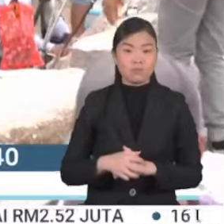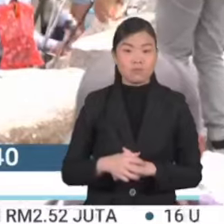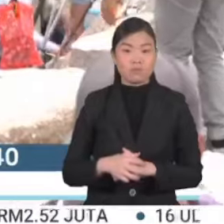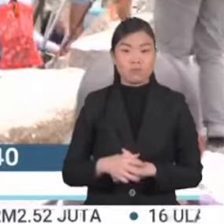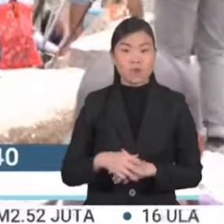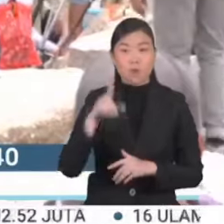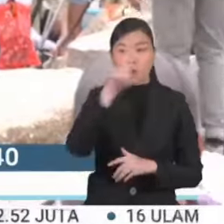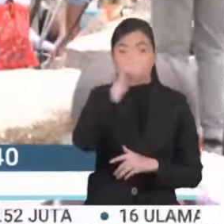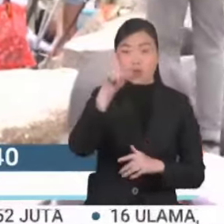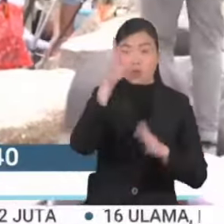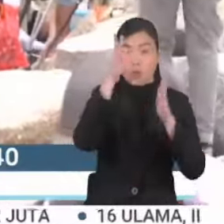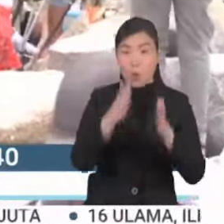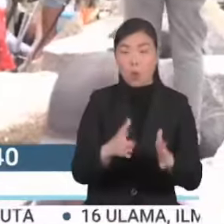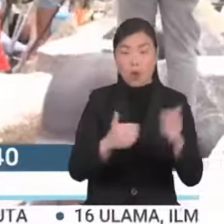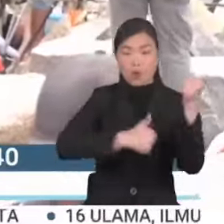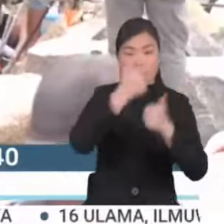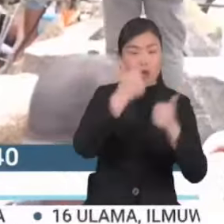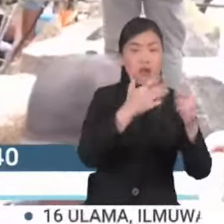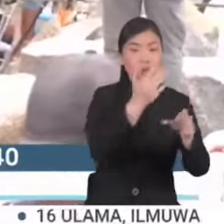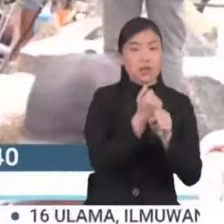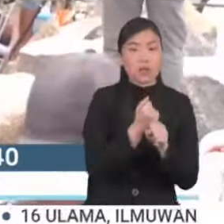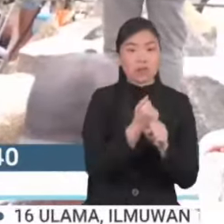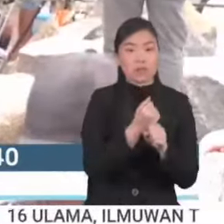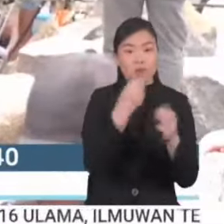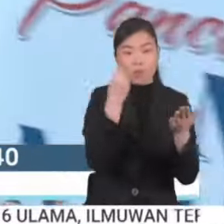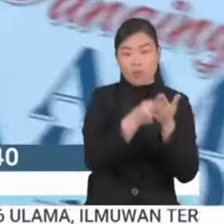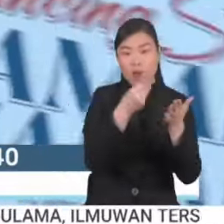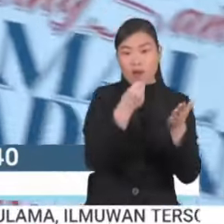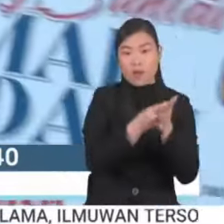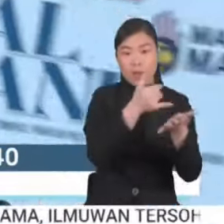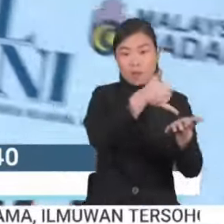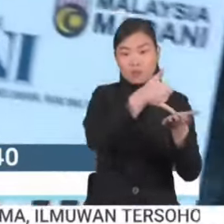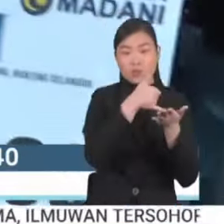100 pemenang dipilih menerima hadiah wang tunai berjumlah